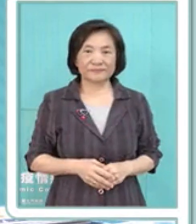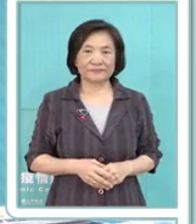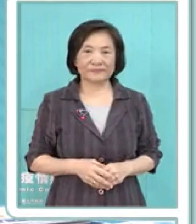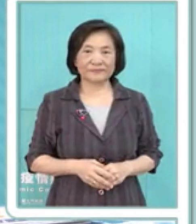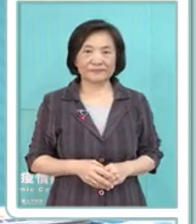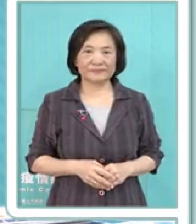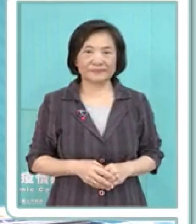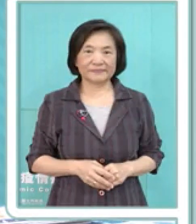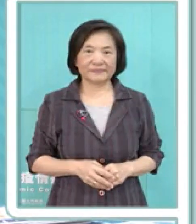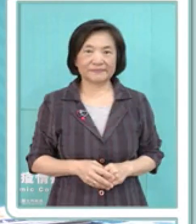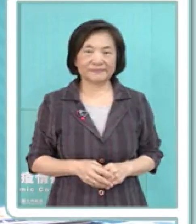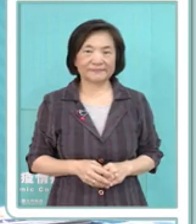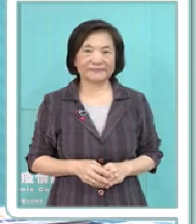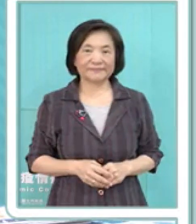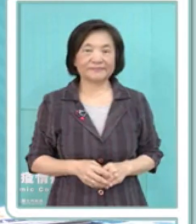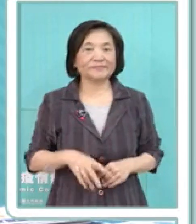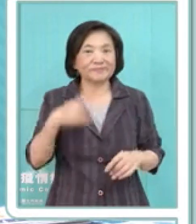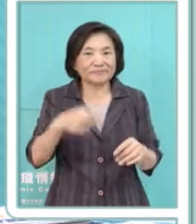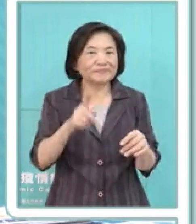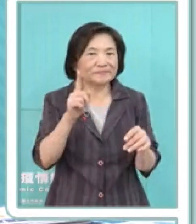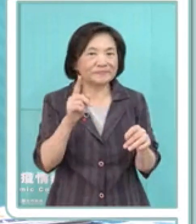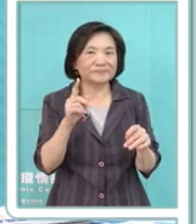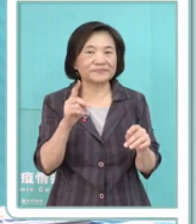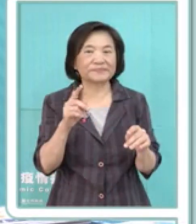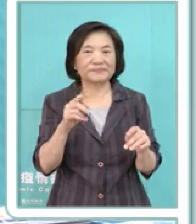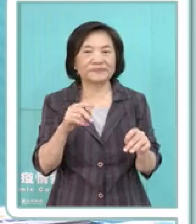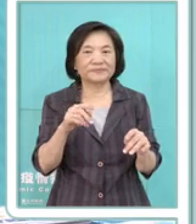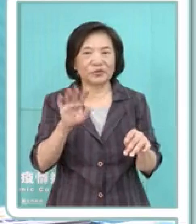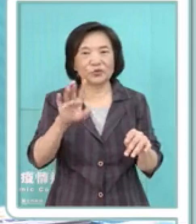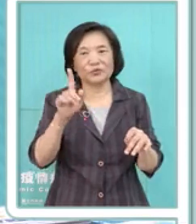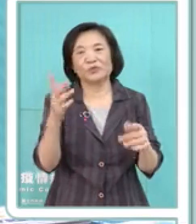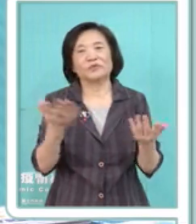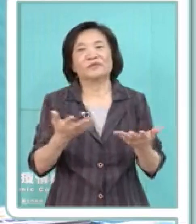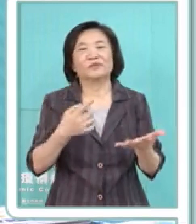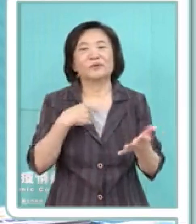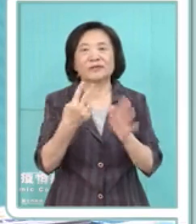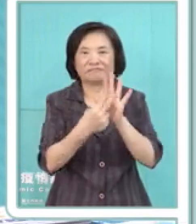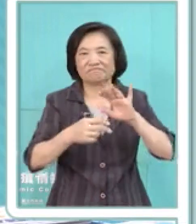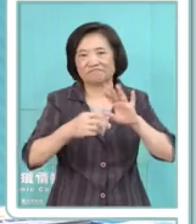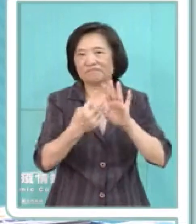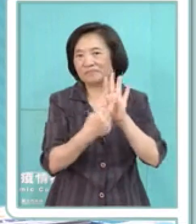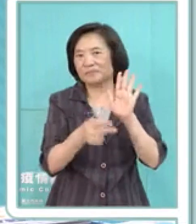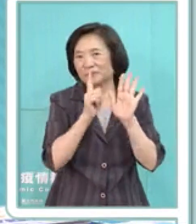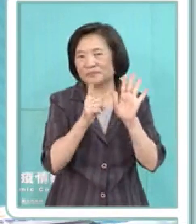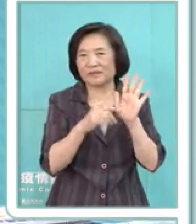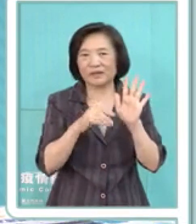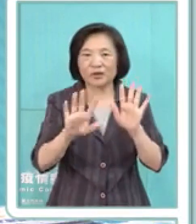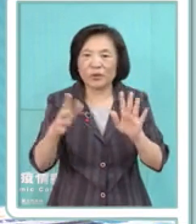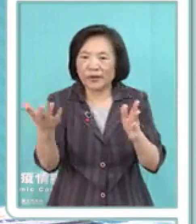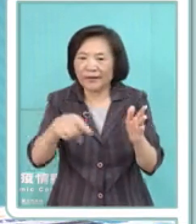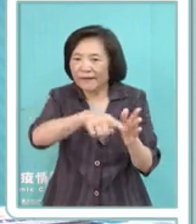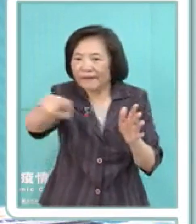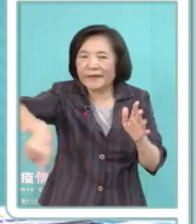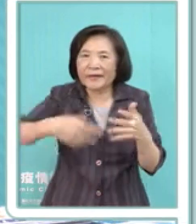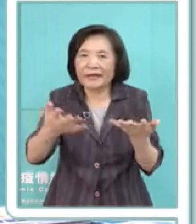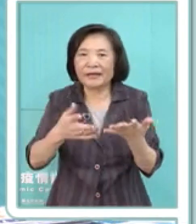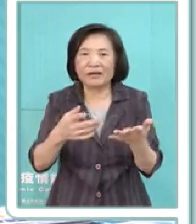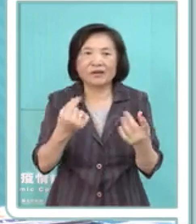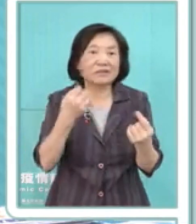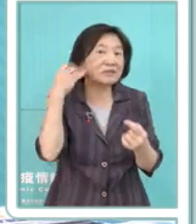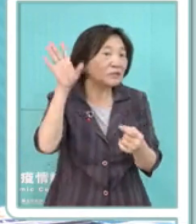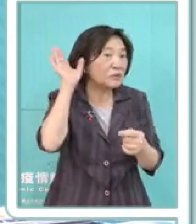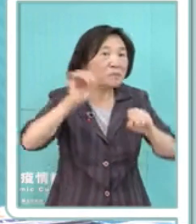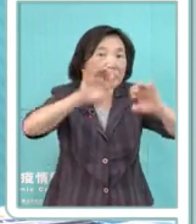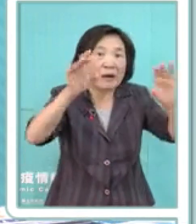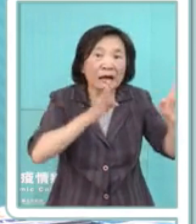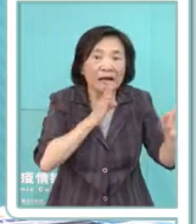哦，我们还是要讲了哦。有些事情并不是说媒体所报道那样，